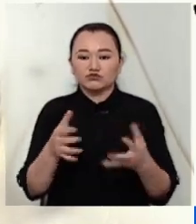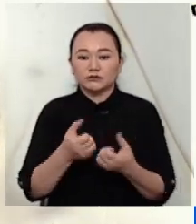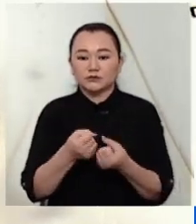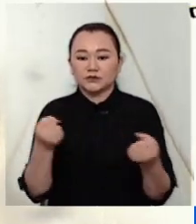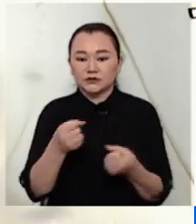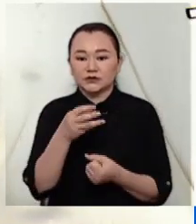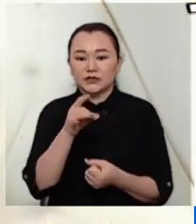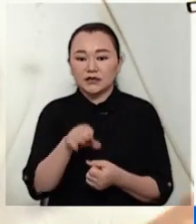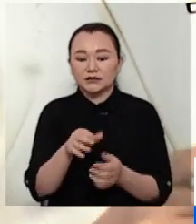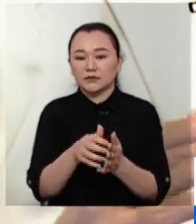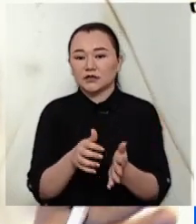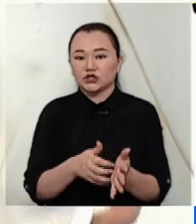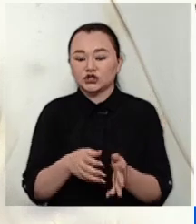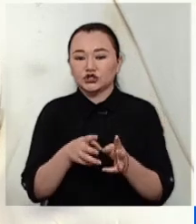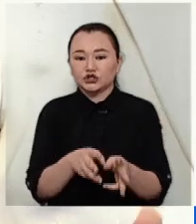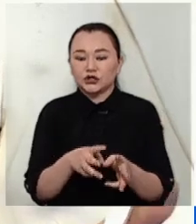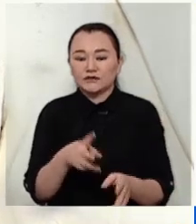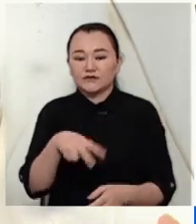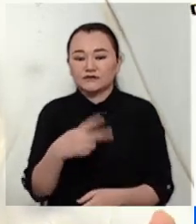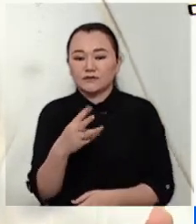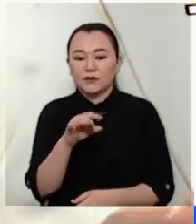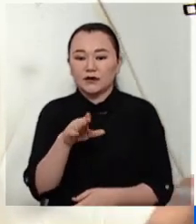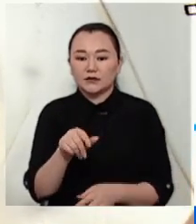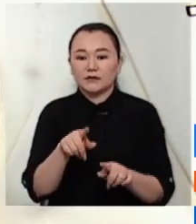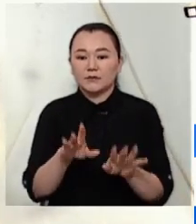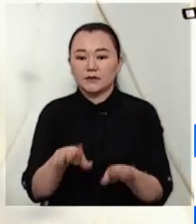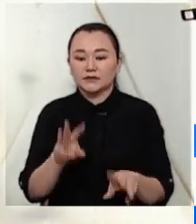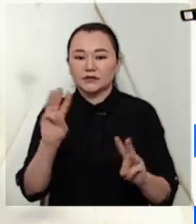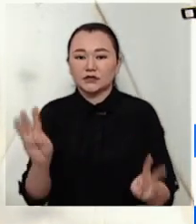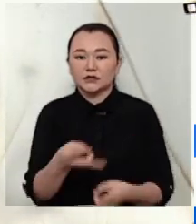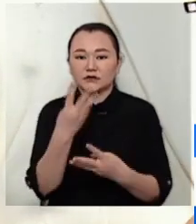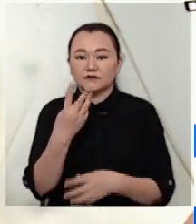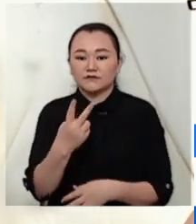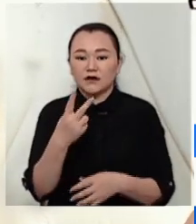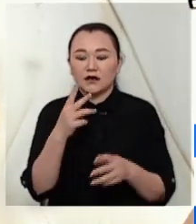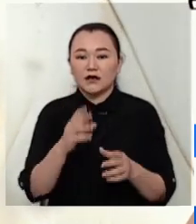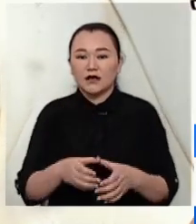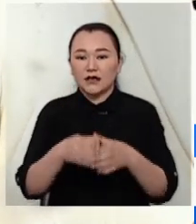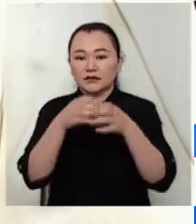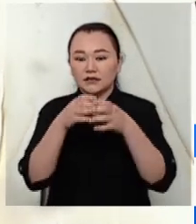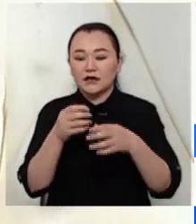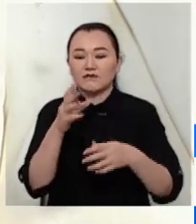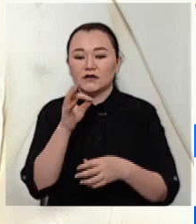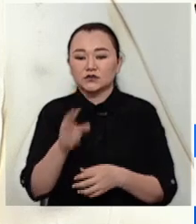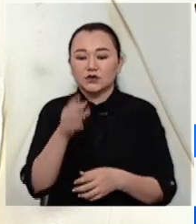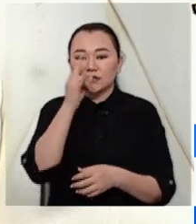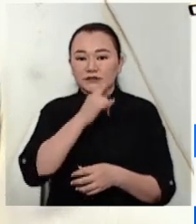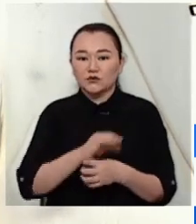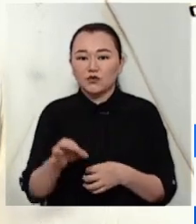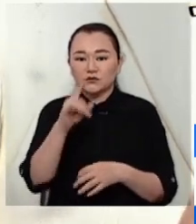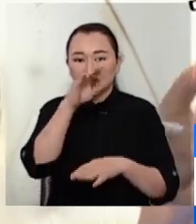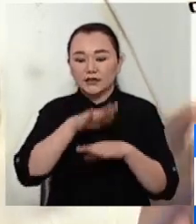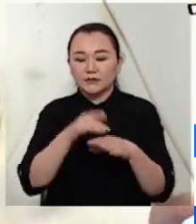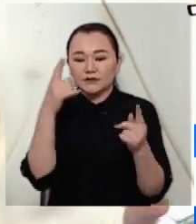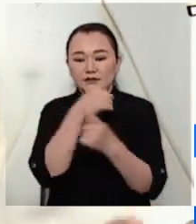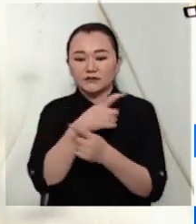тракте подачи угля. 22 марта там же загорелись два котла. В Акимате Восточно-Казахстанской области заявили,